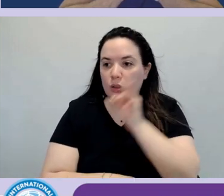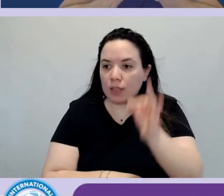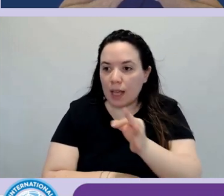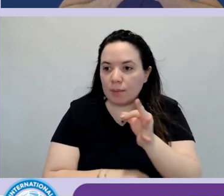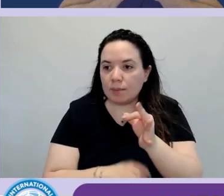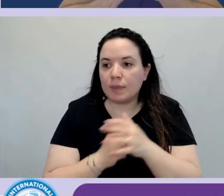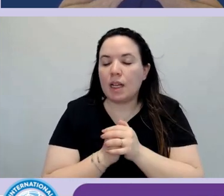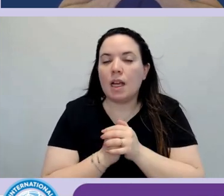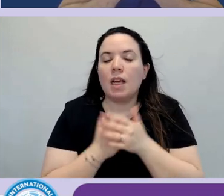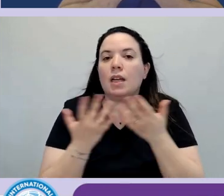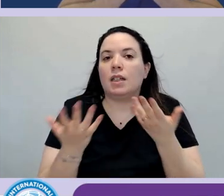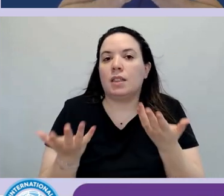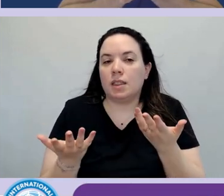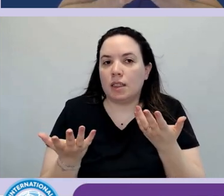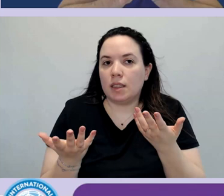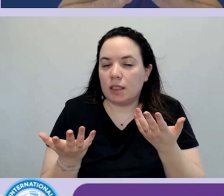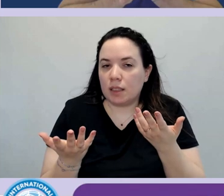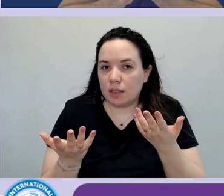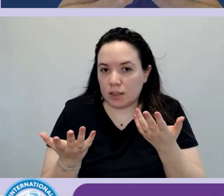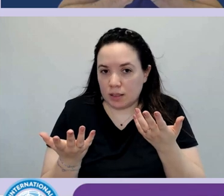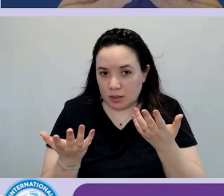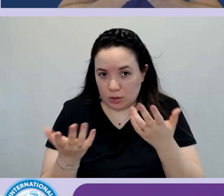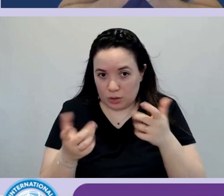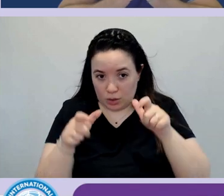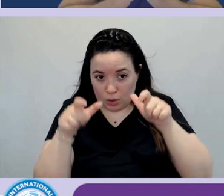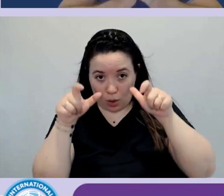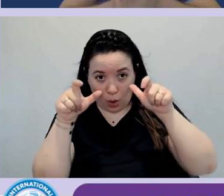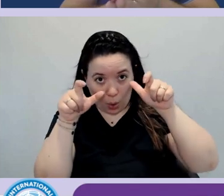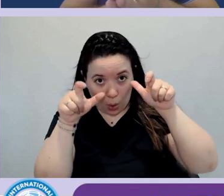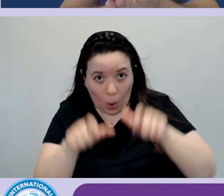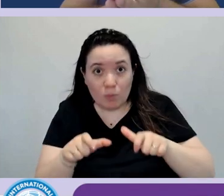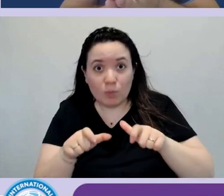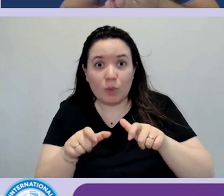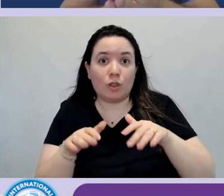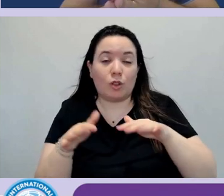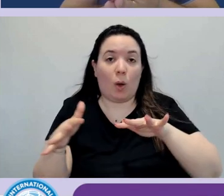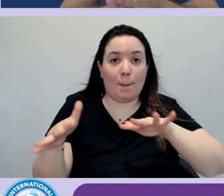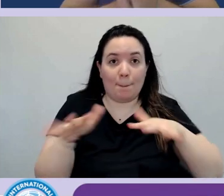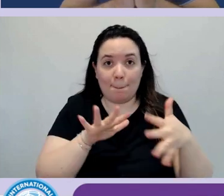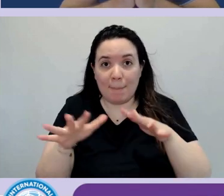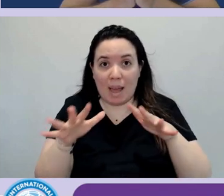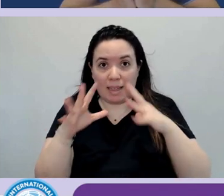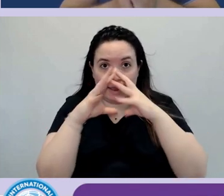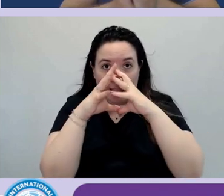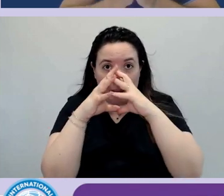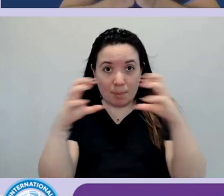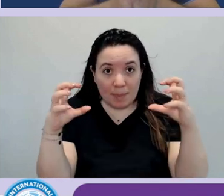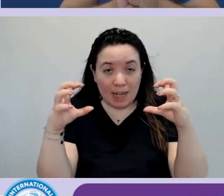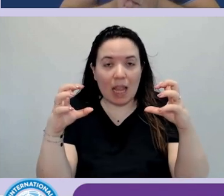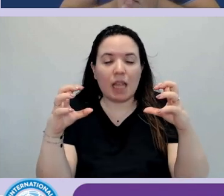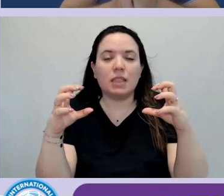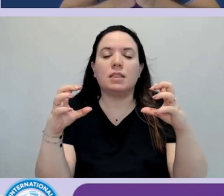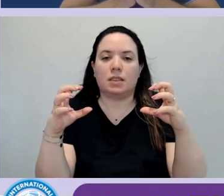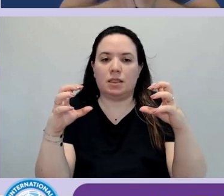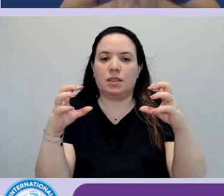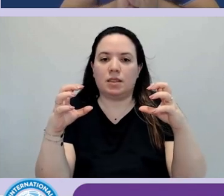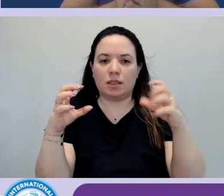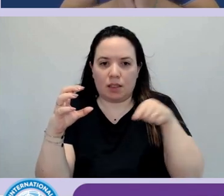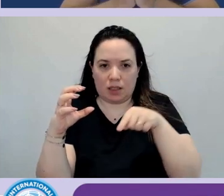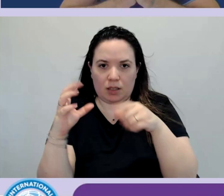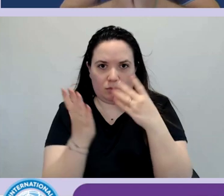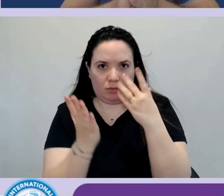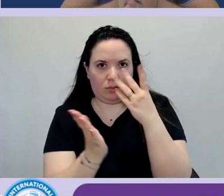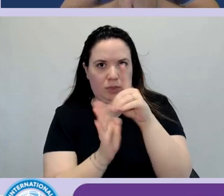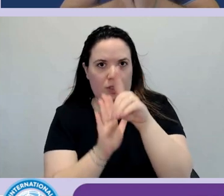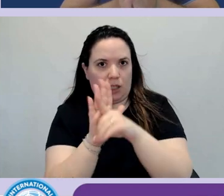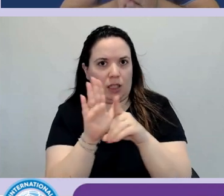colleghi eh l'obbligo è per le medie imprese e viene esteso anche perché lo